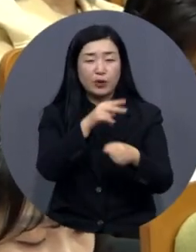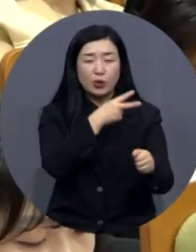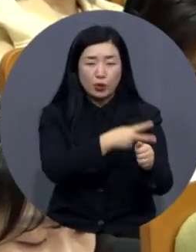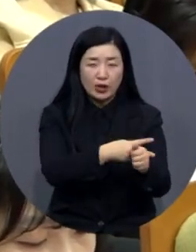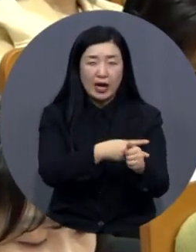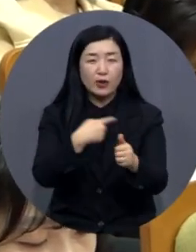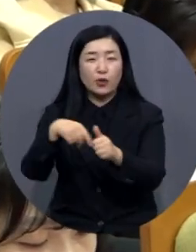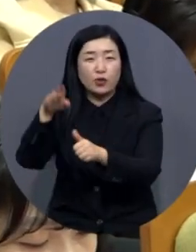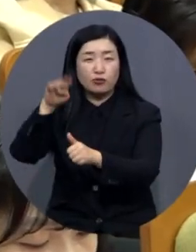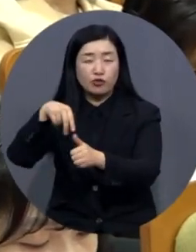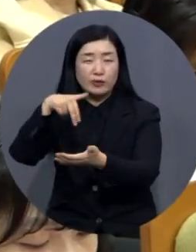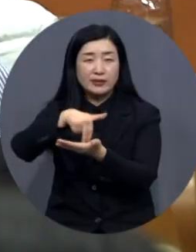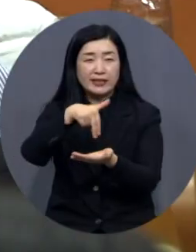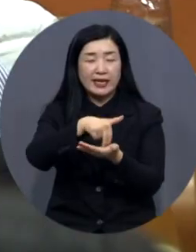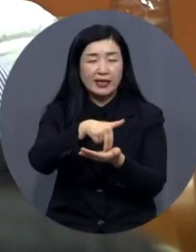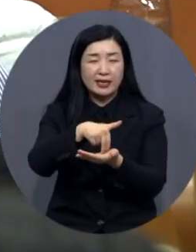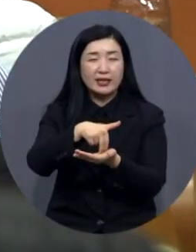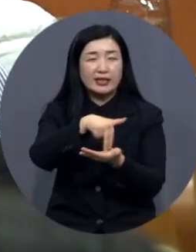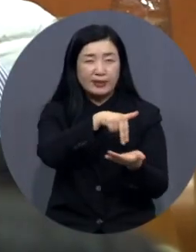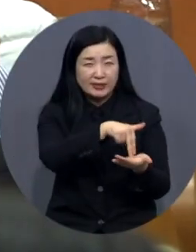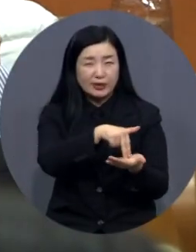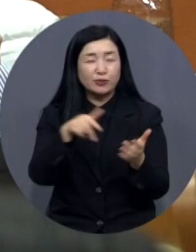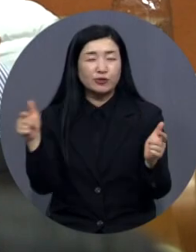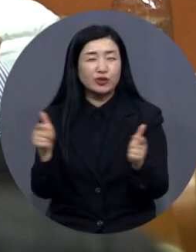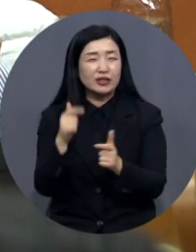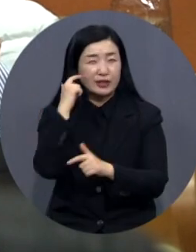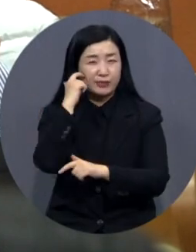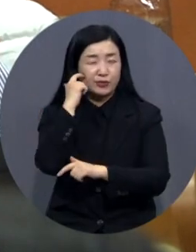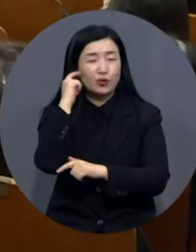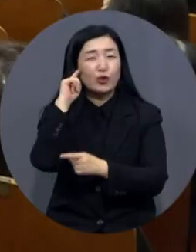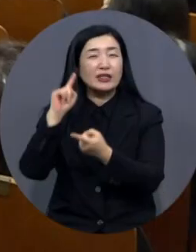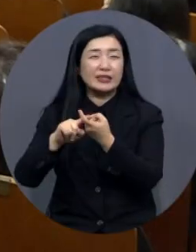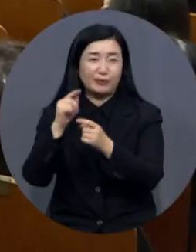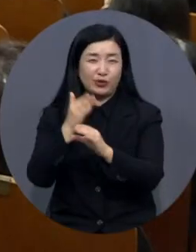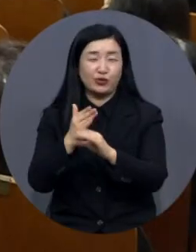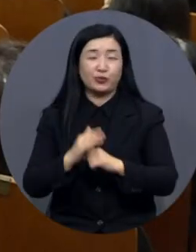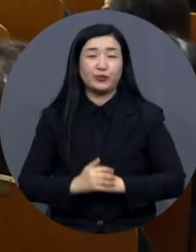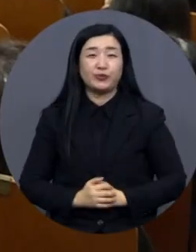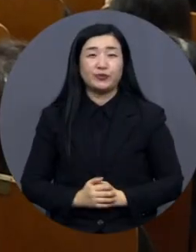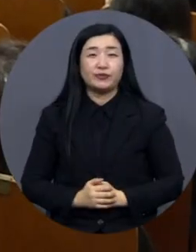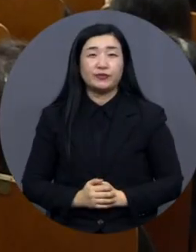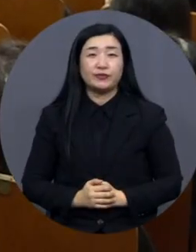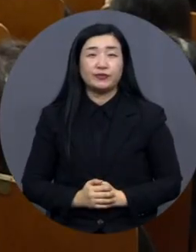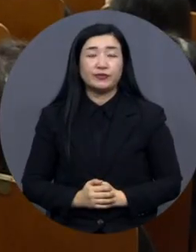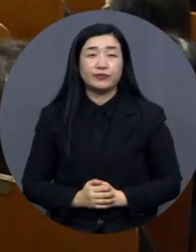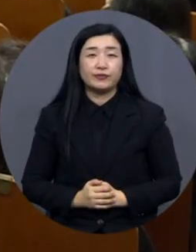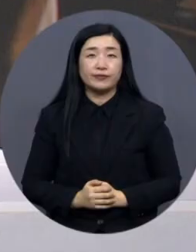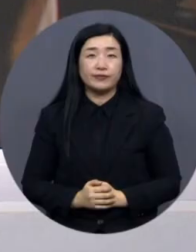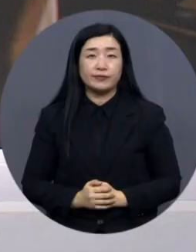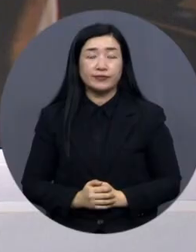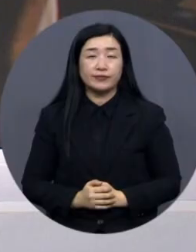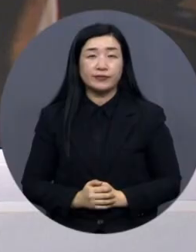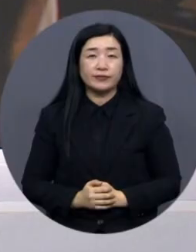벌어진 입장차가 좁혀질지 관심이 쏠리고 있습니다. MBC 뉴스 홍수현입니다.